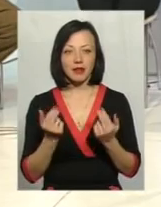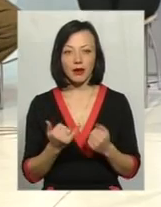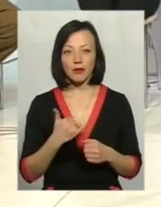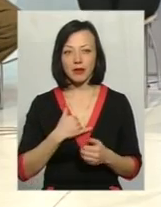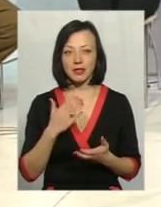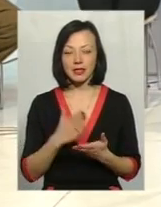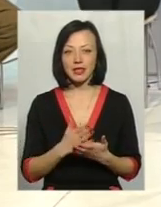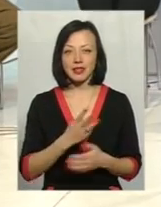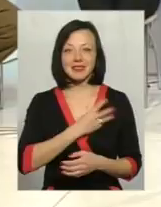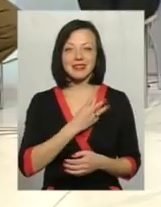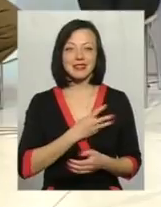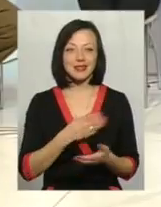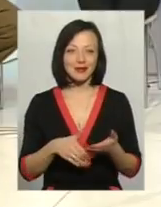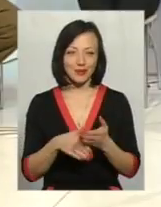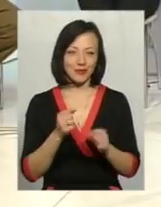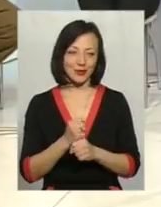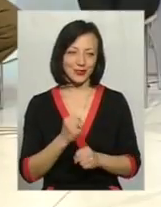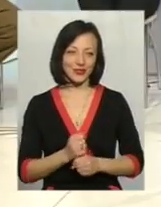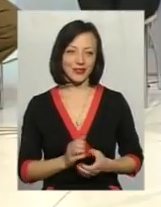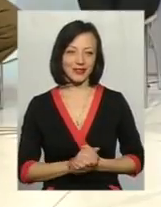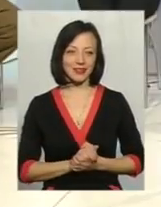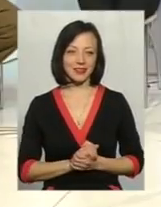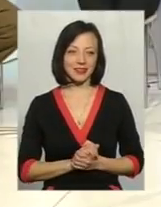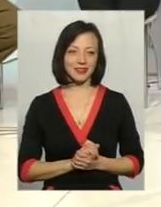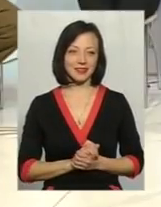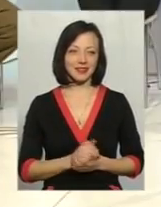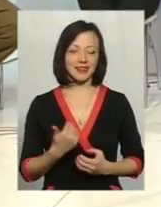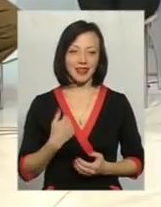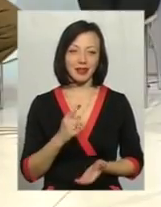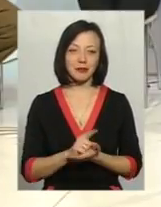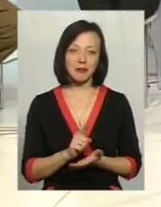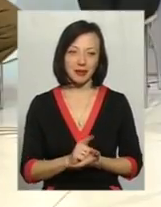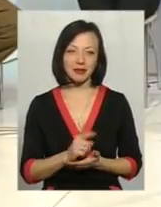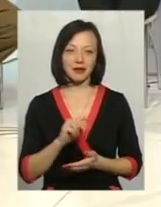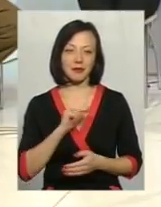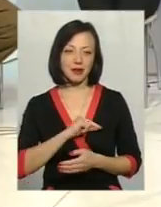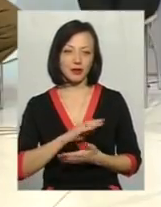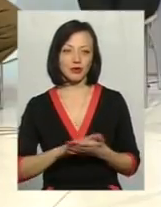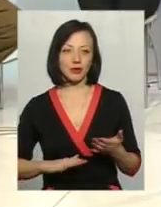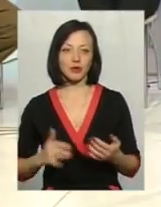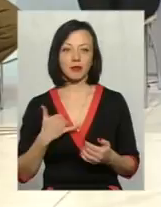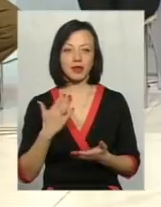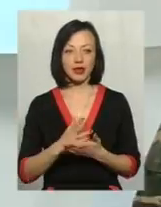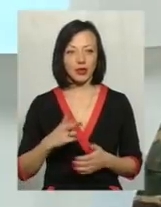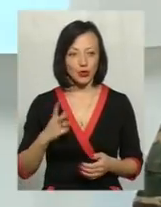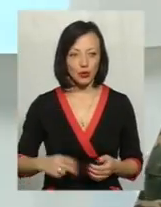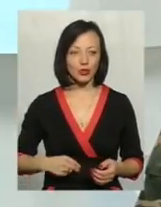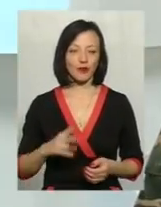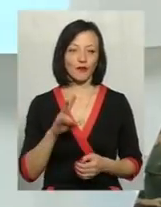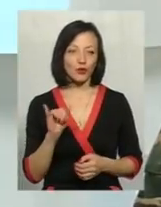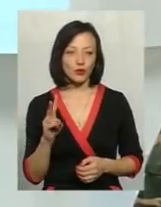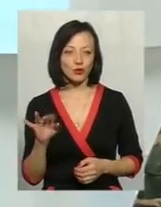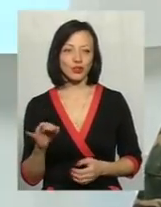є стимул працювати. Розумієте, хоча я на пенсії, я працюю, у мене є стимул, є дочки, є внучки, є для